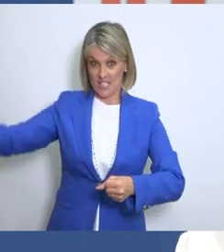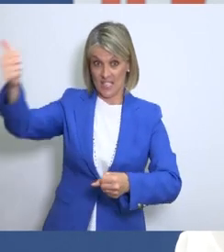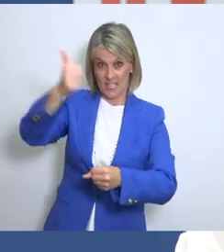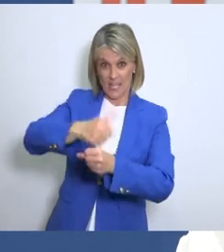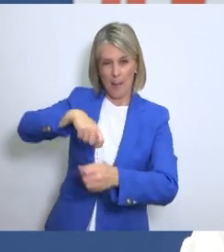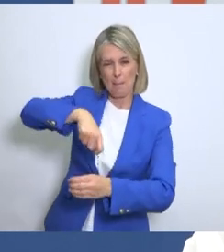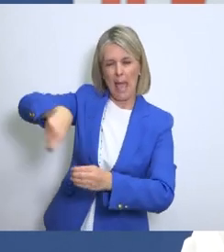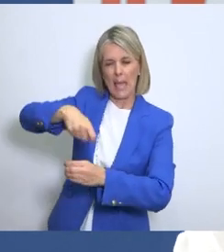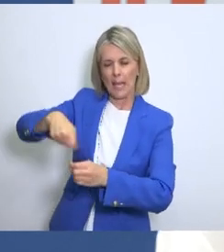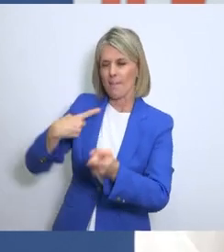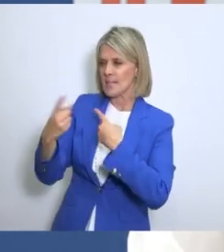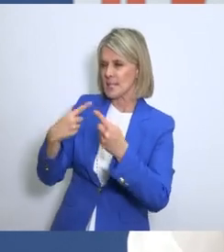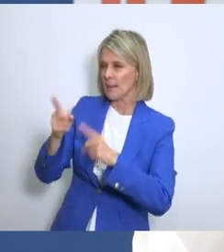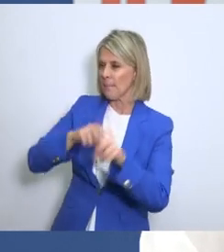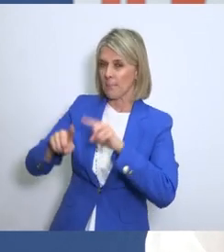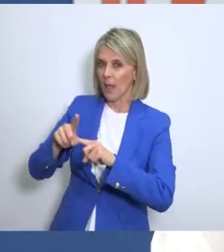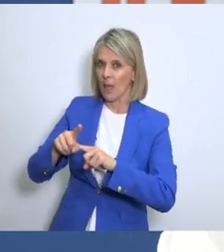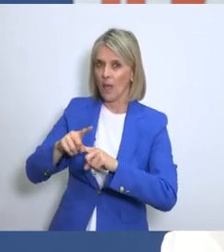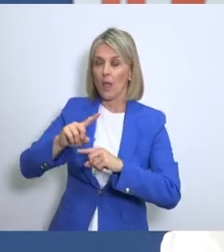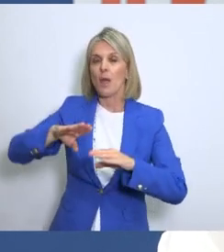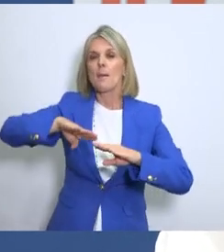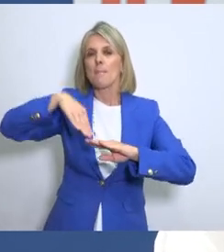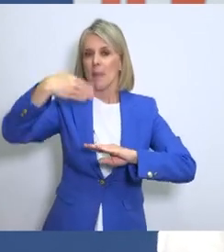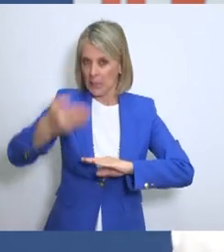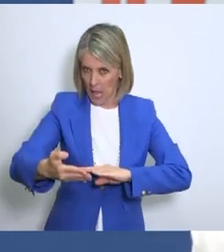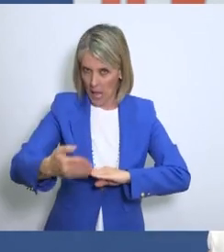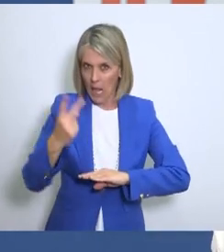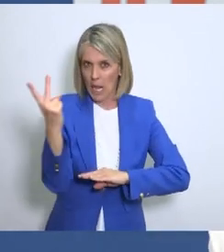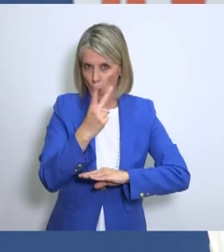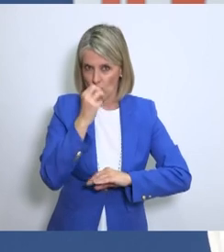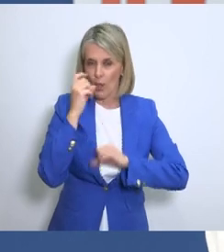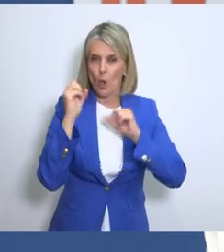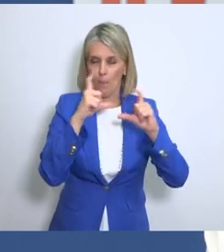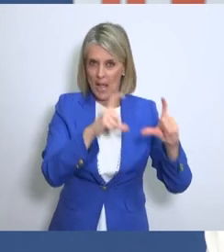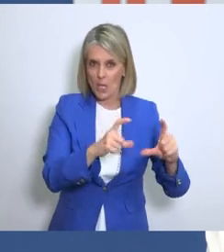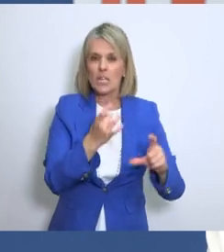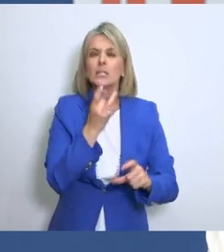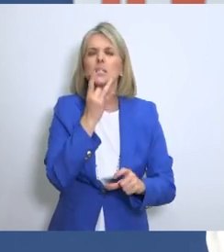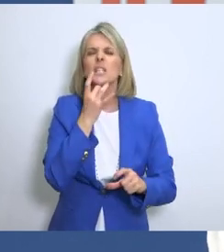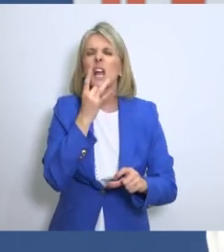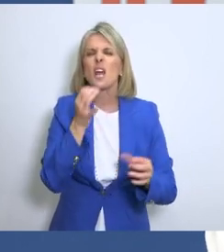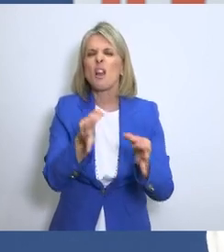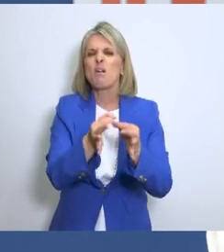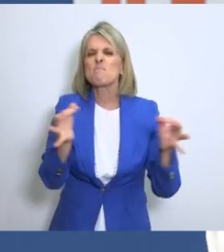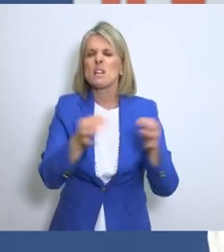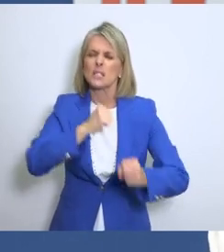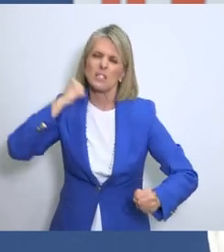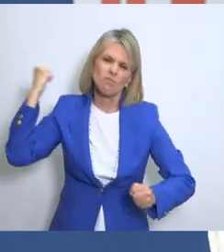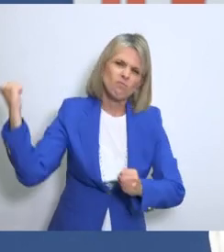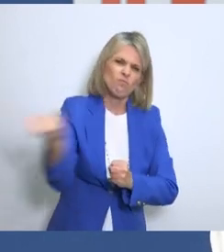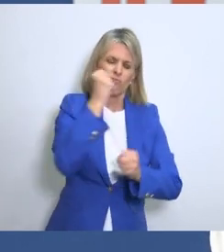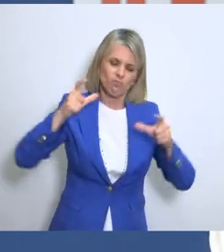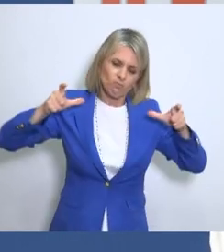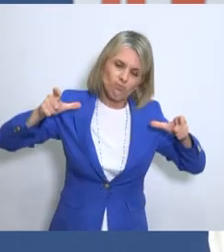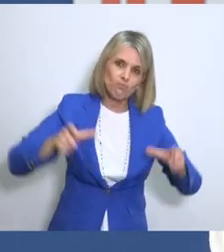θα είναι δύσκολες, έρχονται μέτρα σκληρά. Γιατί δεν ζούμε πια σε καμιά κανονική αστική